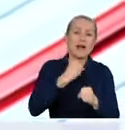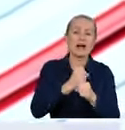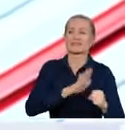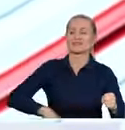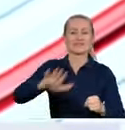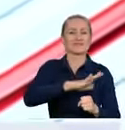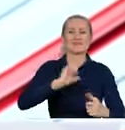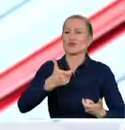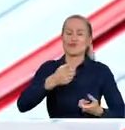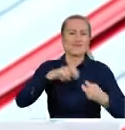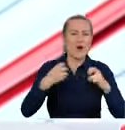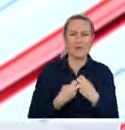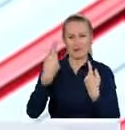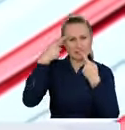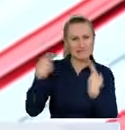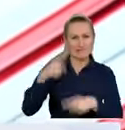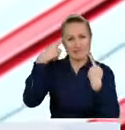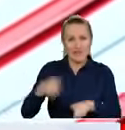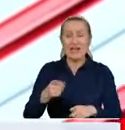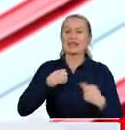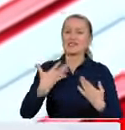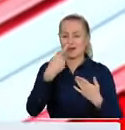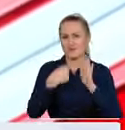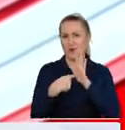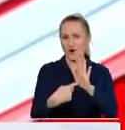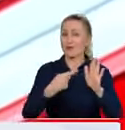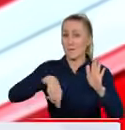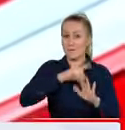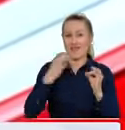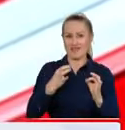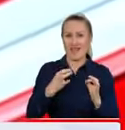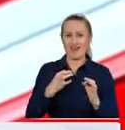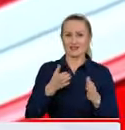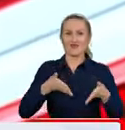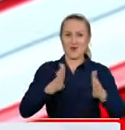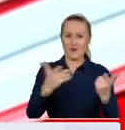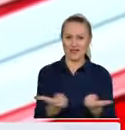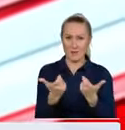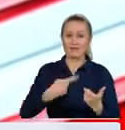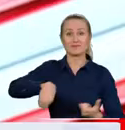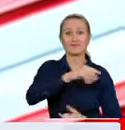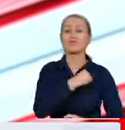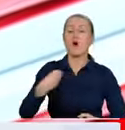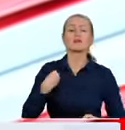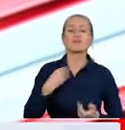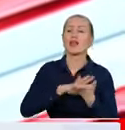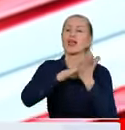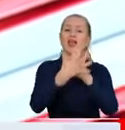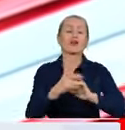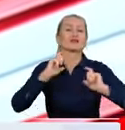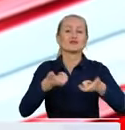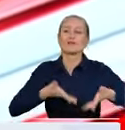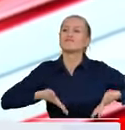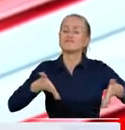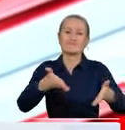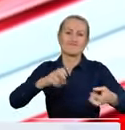chciałbym zauważyć, że zostaliśmy wprowadzeni na bardzo niebezpieczną drogę. Otóż Polska staje się zasiekami